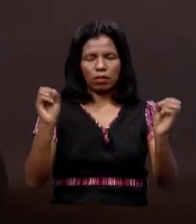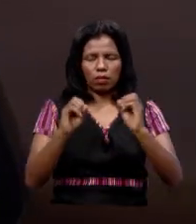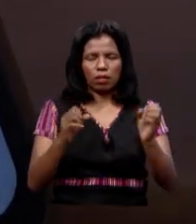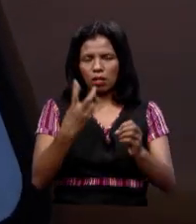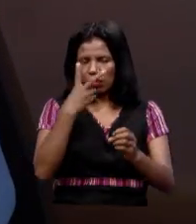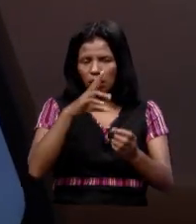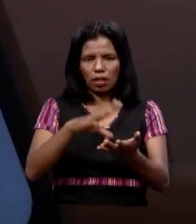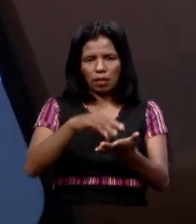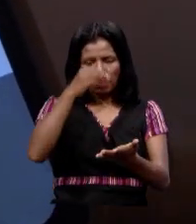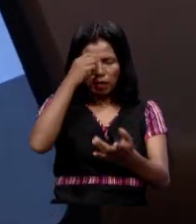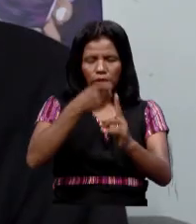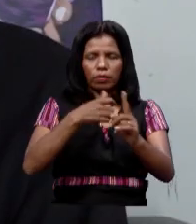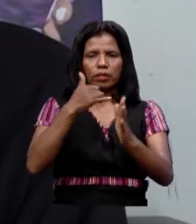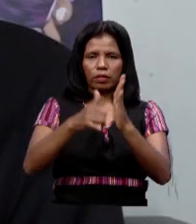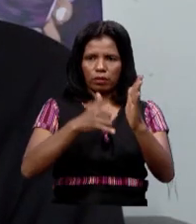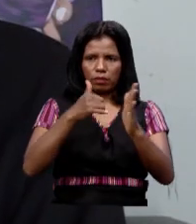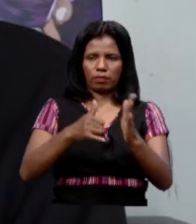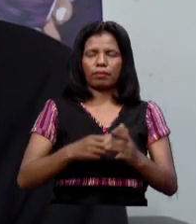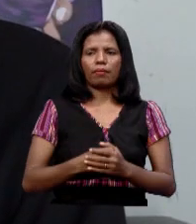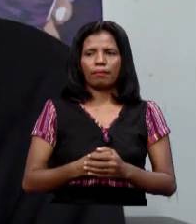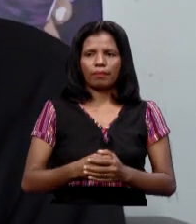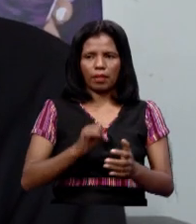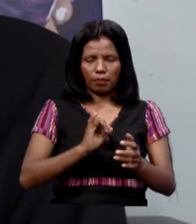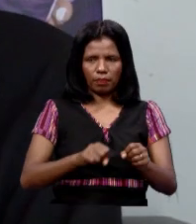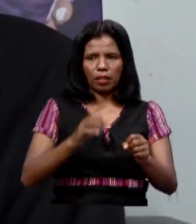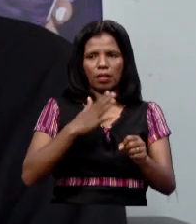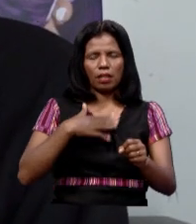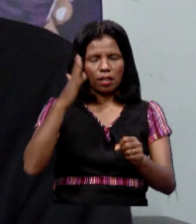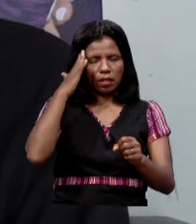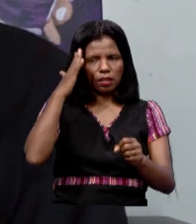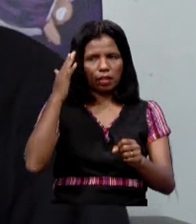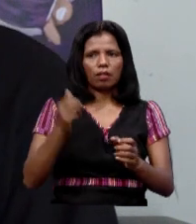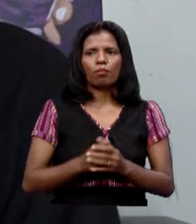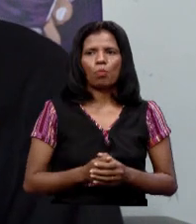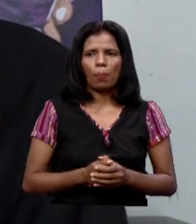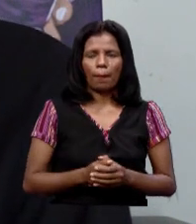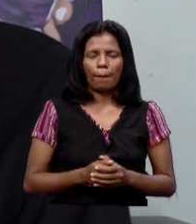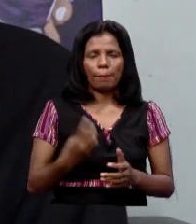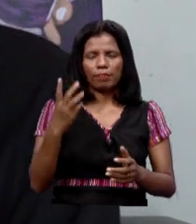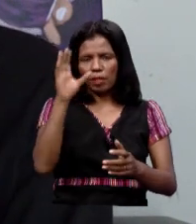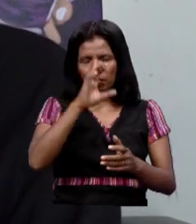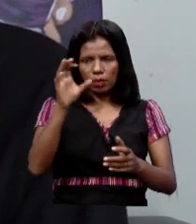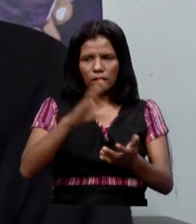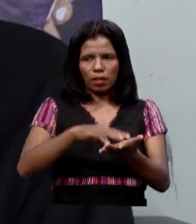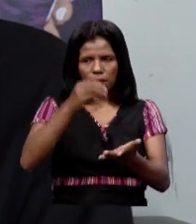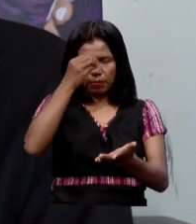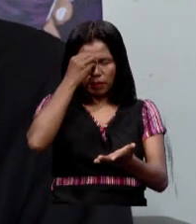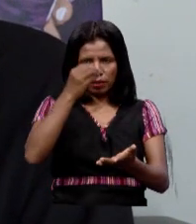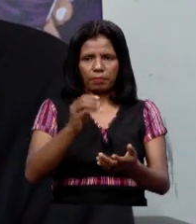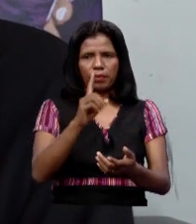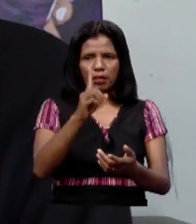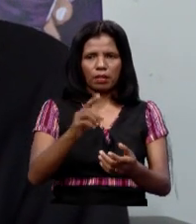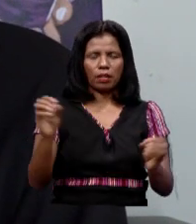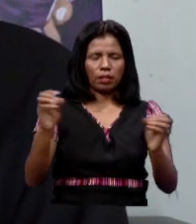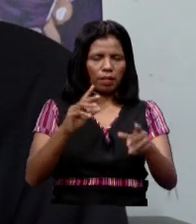kau nampak pintor iya ker, okay ni hawa beli hatenet ni. Dan hawa lahir, mai hawa alam itu mai tambah buka rasik, aprende rasik mes mes agret lahir.